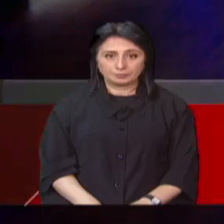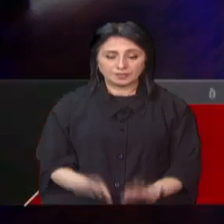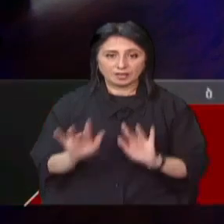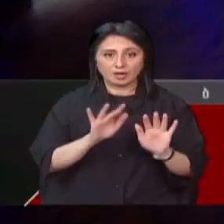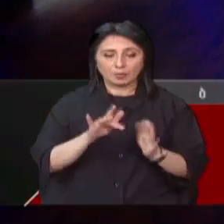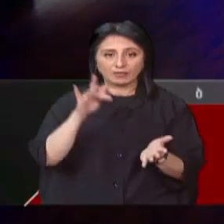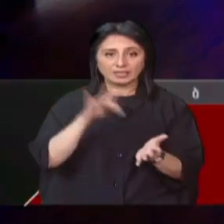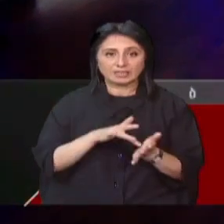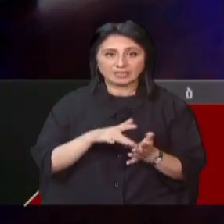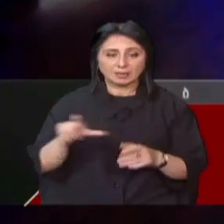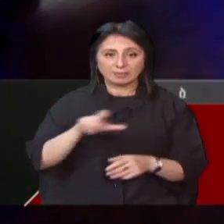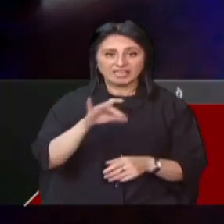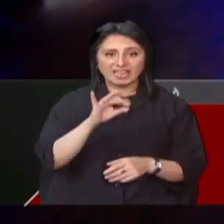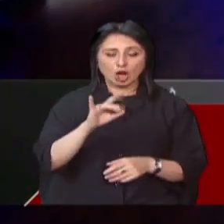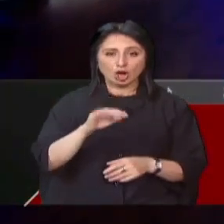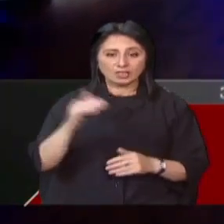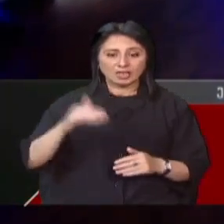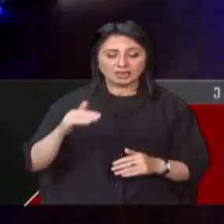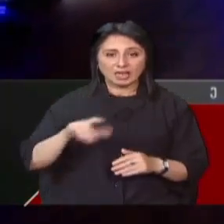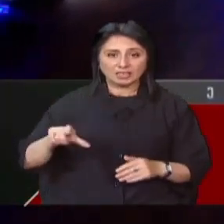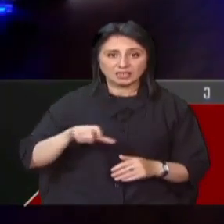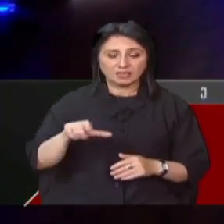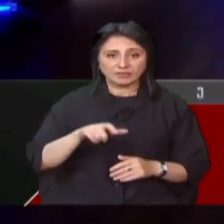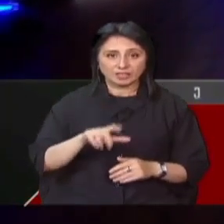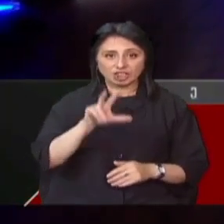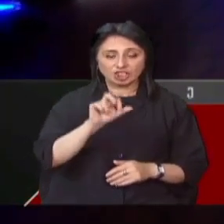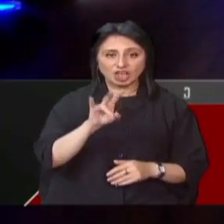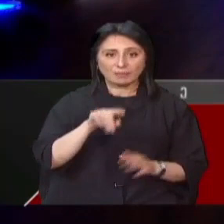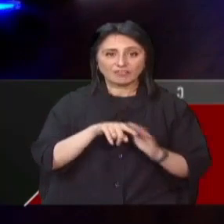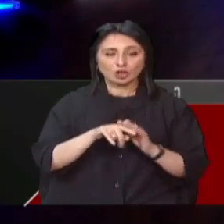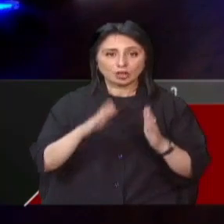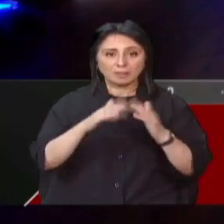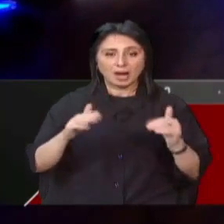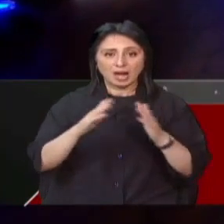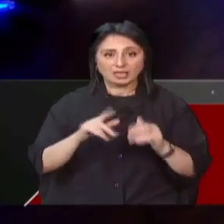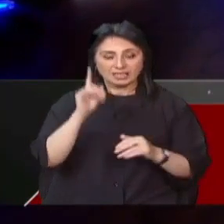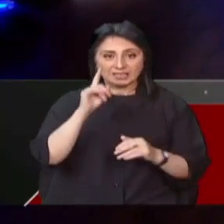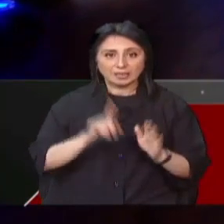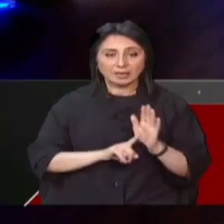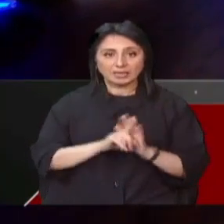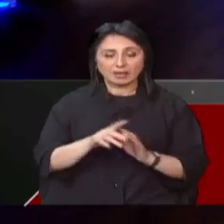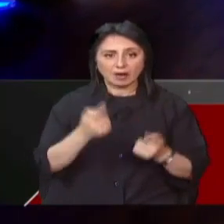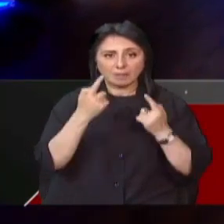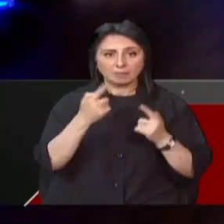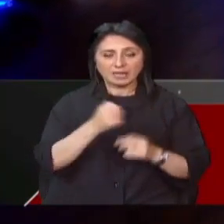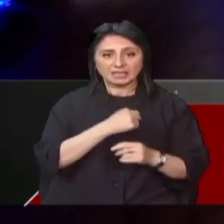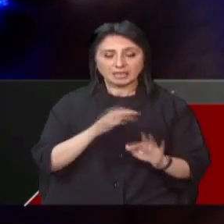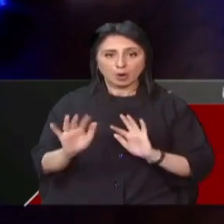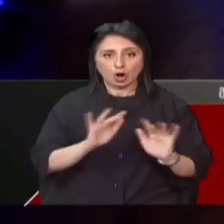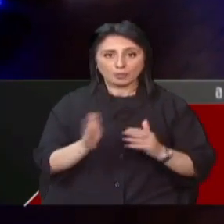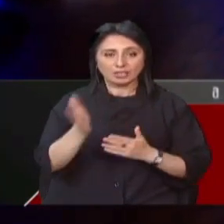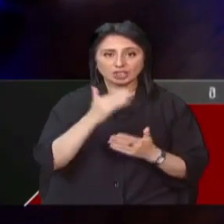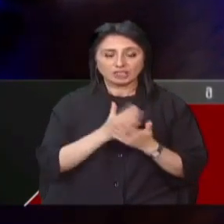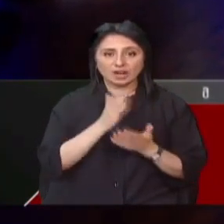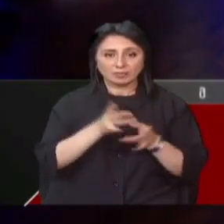Moulenebis epicentrshi am dinare Iordanes dasavlet sanapiroze mdebare Jenin-is ltolvol tabanaki Israelis mer datsqebuli mashtabori samkhedro operatsiis